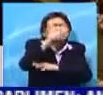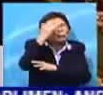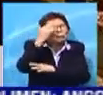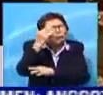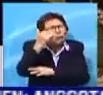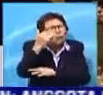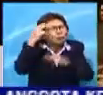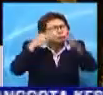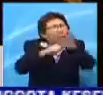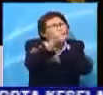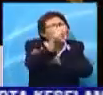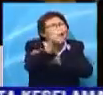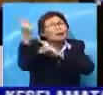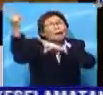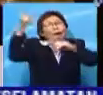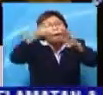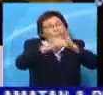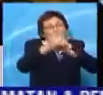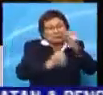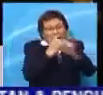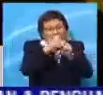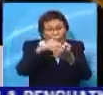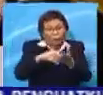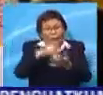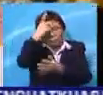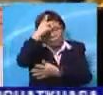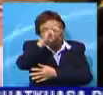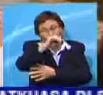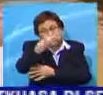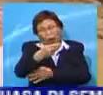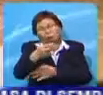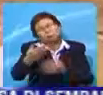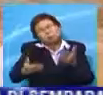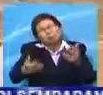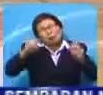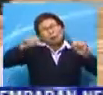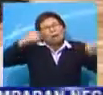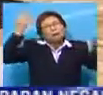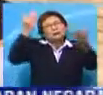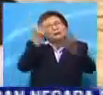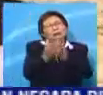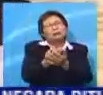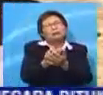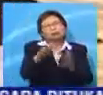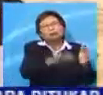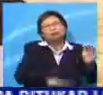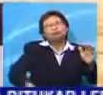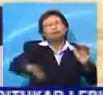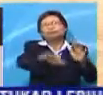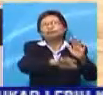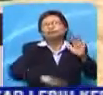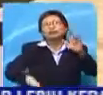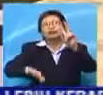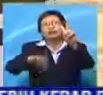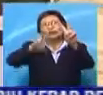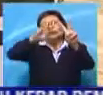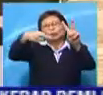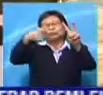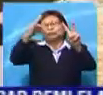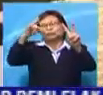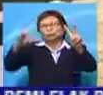mengenai unjuran harga minyak sawit mentah tahun ini Datuk Seri m yakin ia mampu mencapai harga purata sekitar